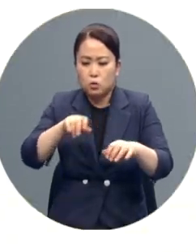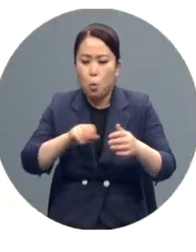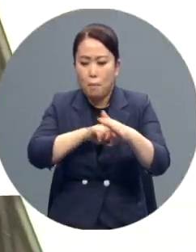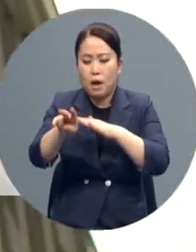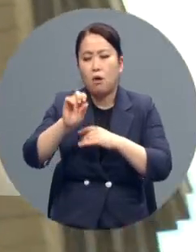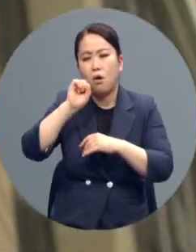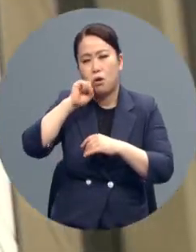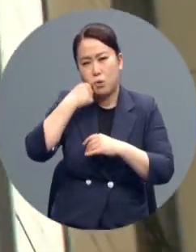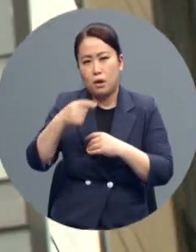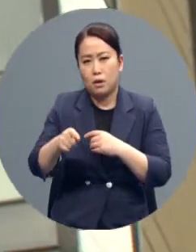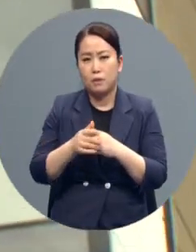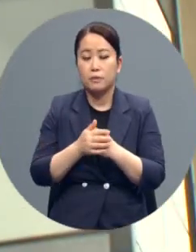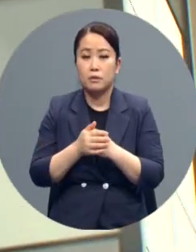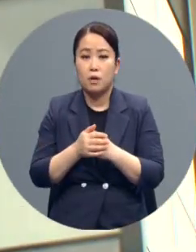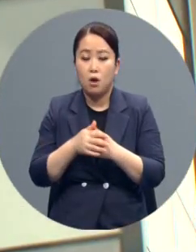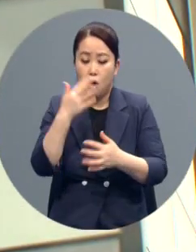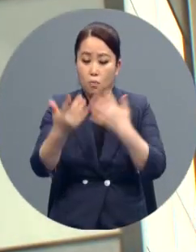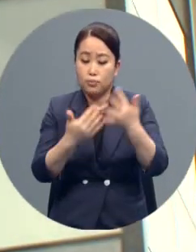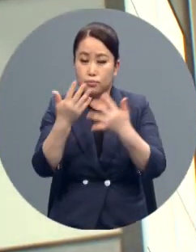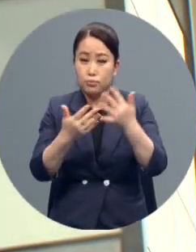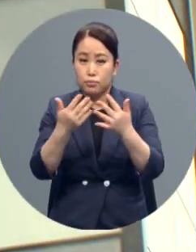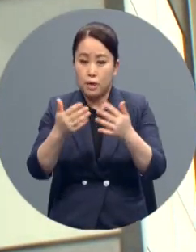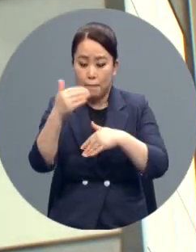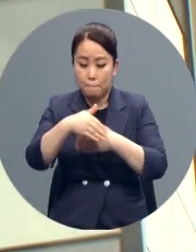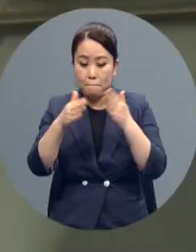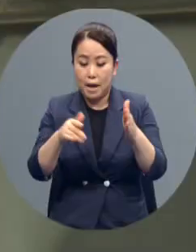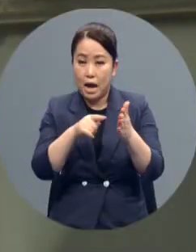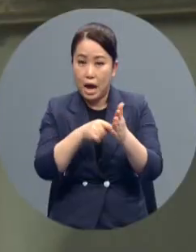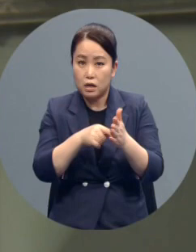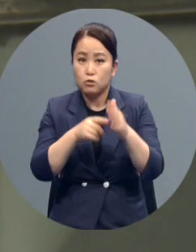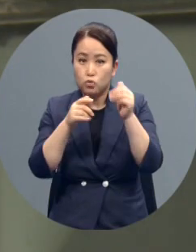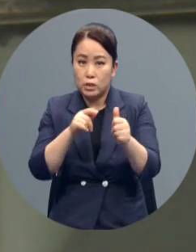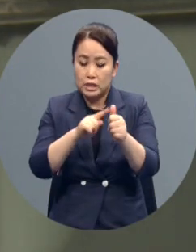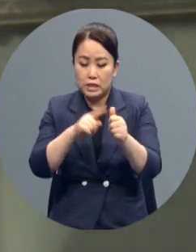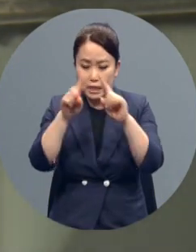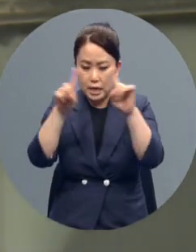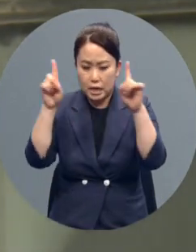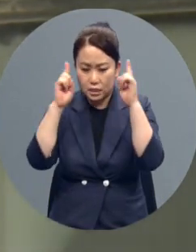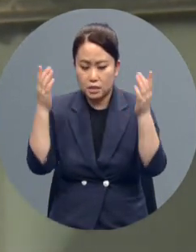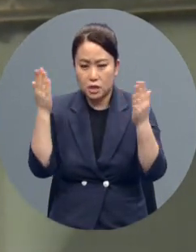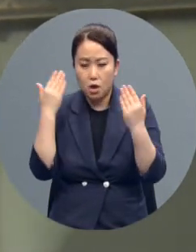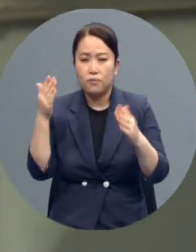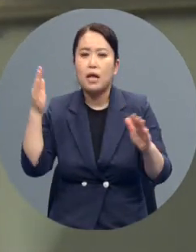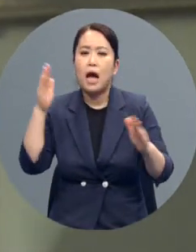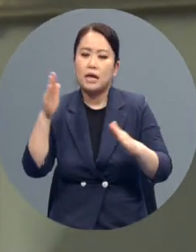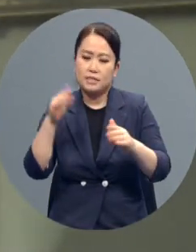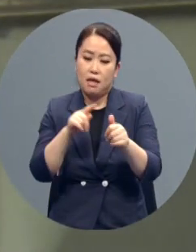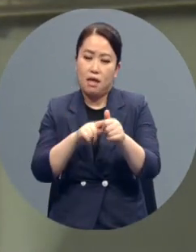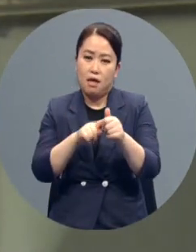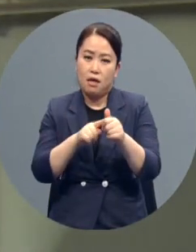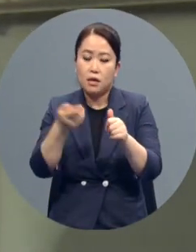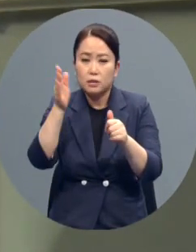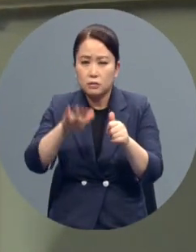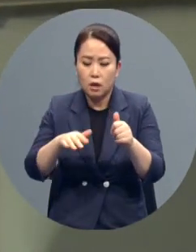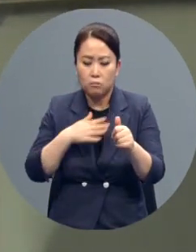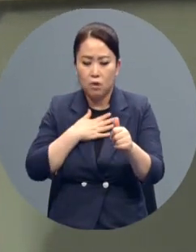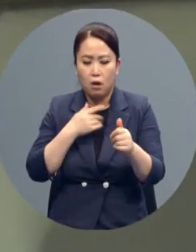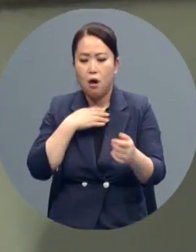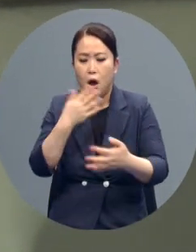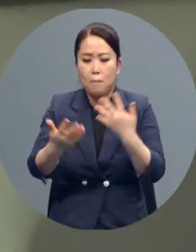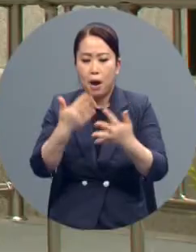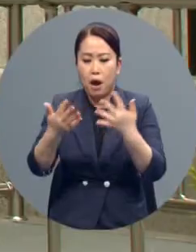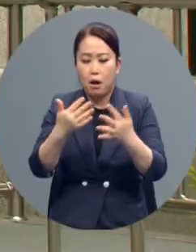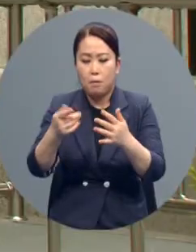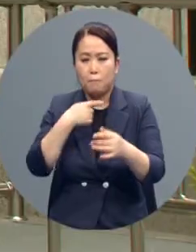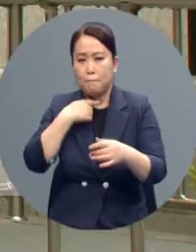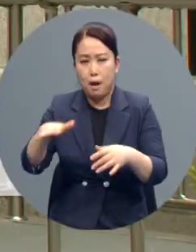같습니다. 불이 난 방 주인은 1학년 남학생인데 방화 혐의를 부인하고 있습니다. 방화